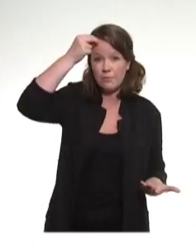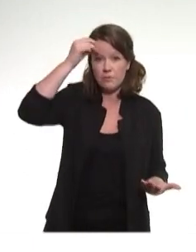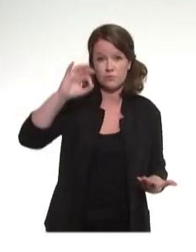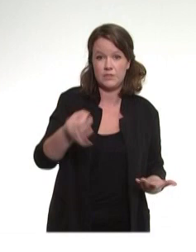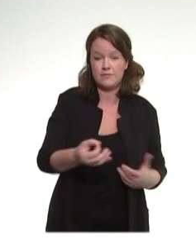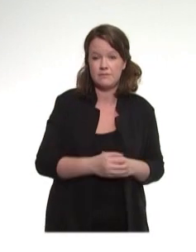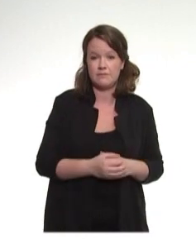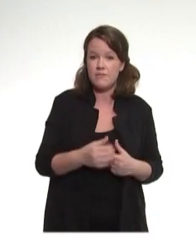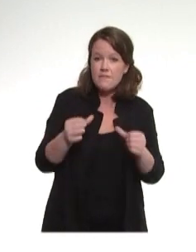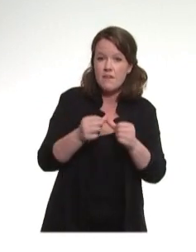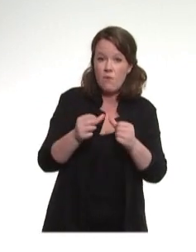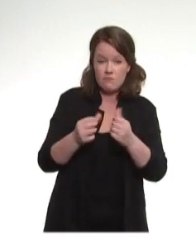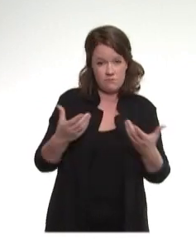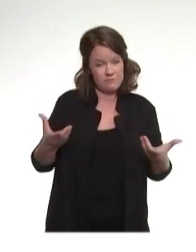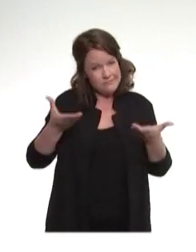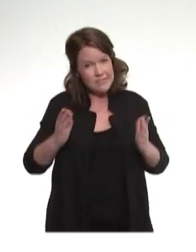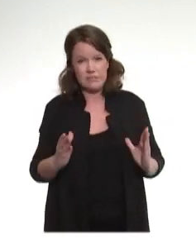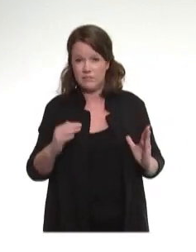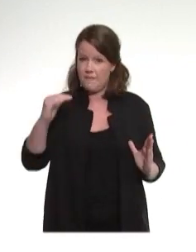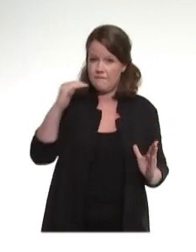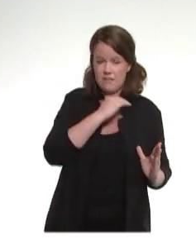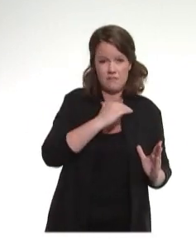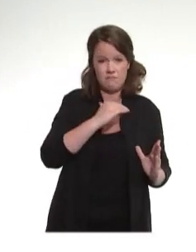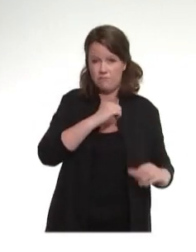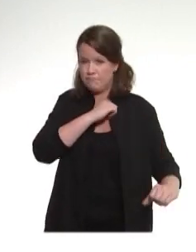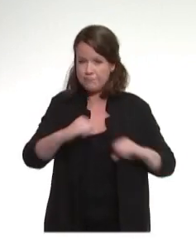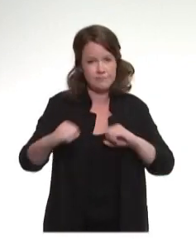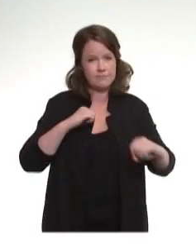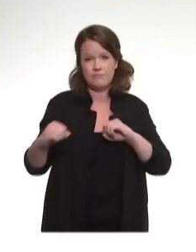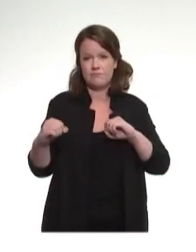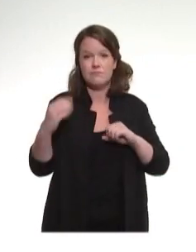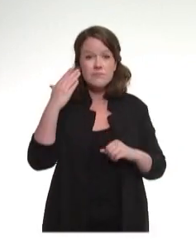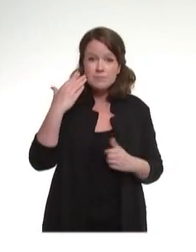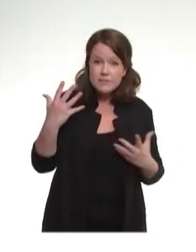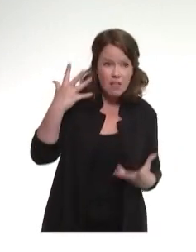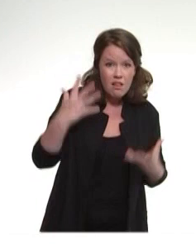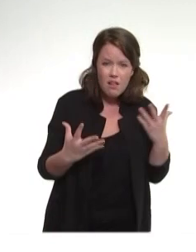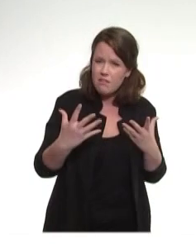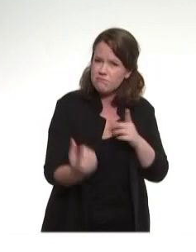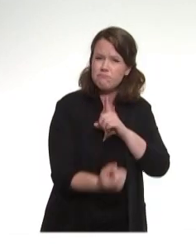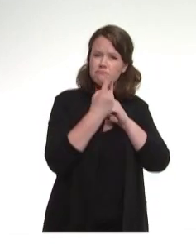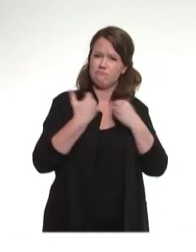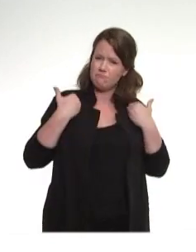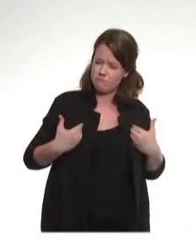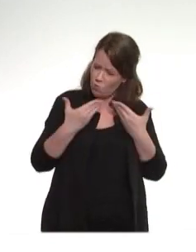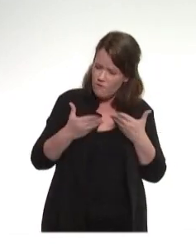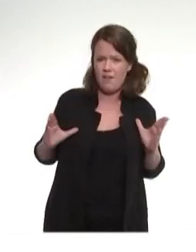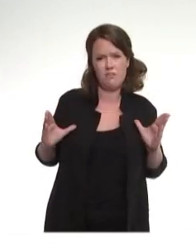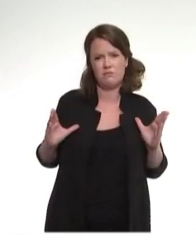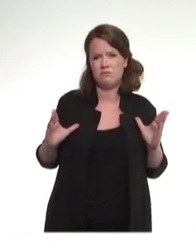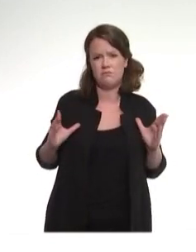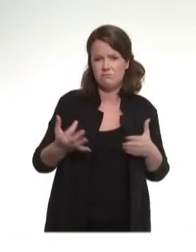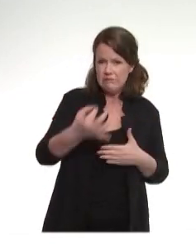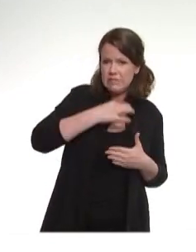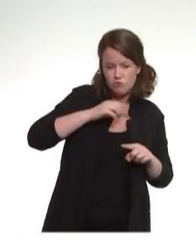décisions efficaces et rapides et que ma porte est toujours ouverte pour ajuster ces dispositifs les corriger